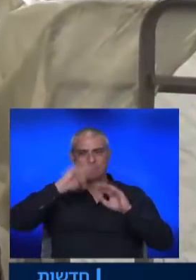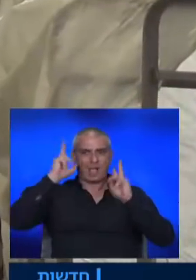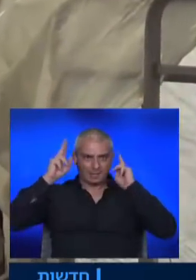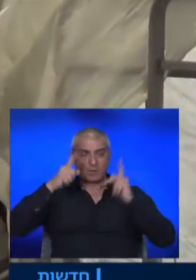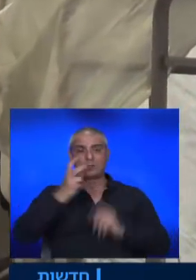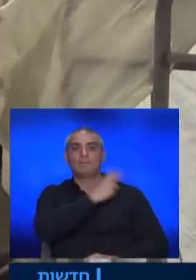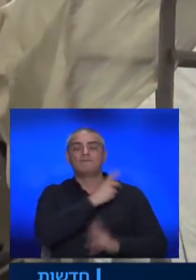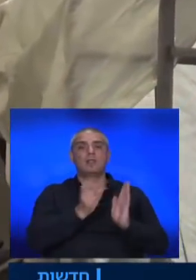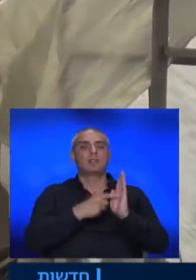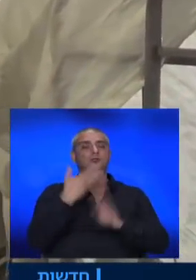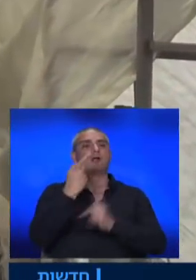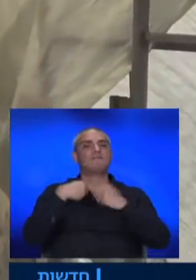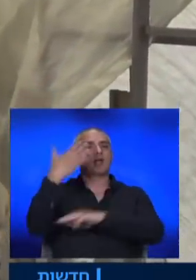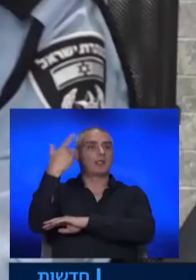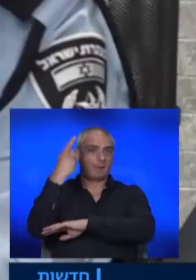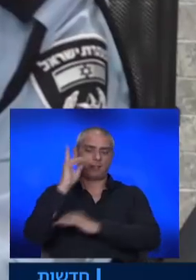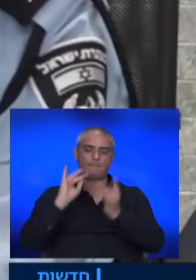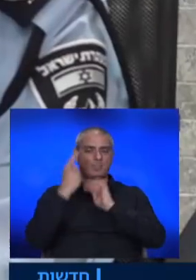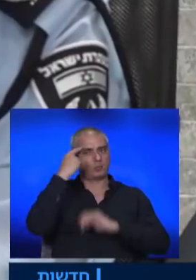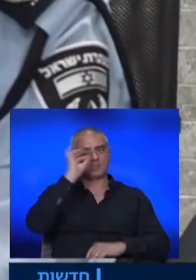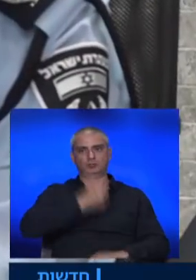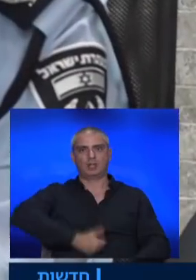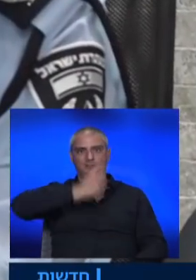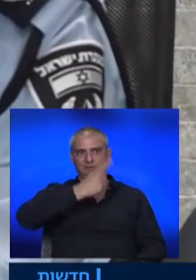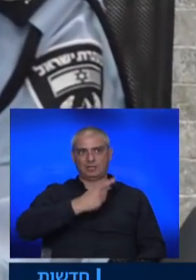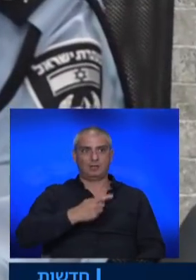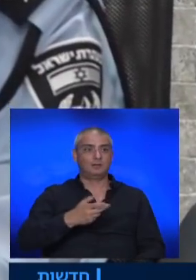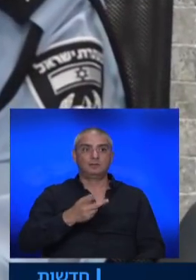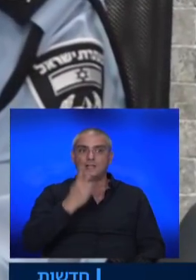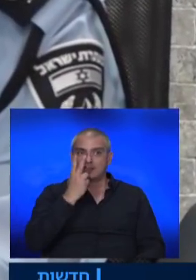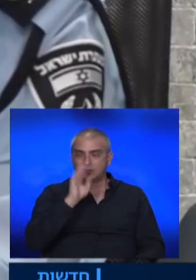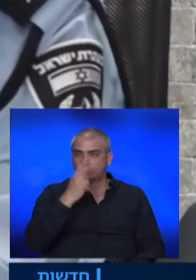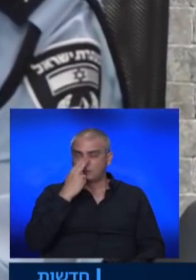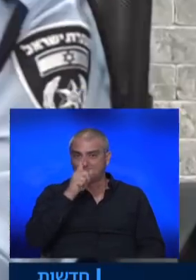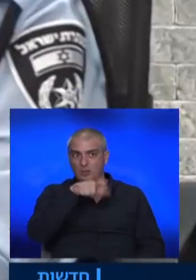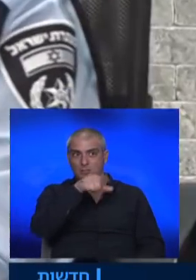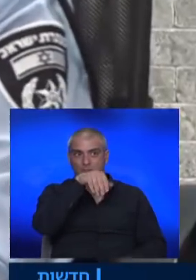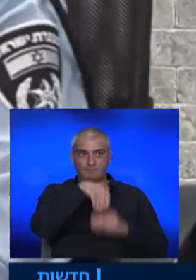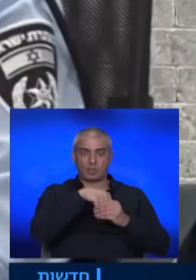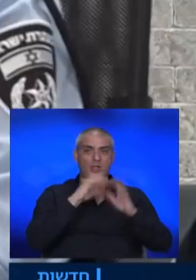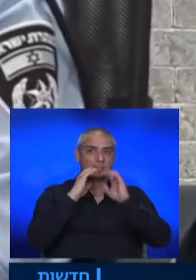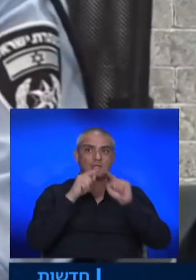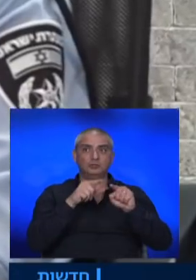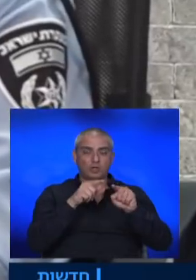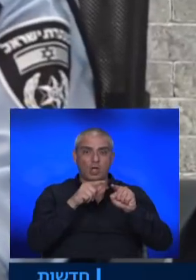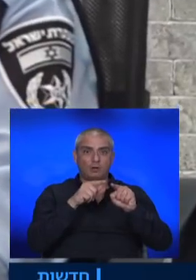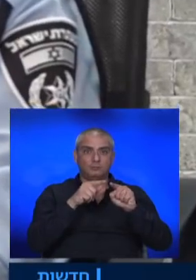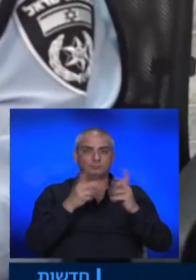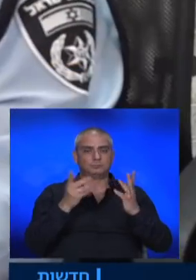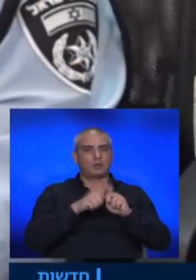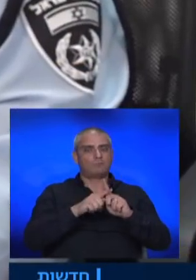ממלכתית בניגוד לעמדתו של השר. ניסיון של גורמים בתקשורת לתקוע טריזים